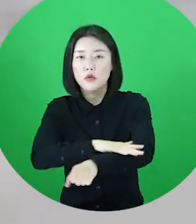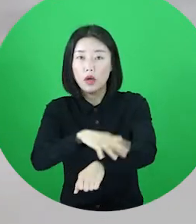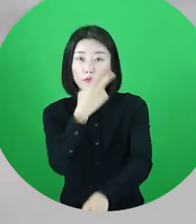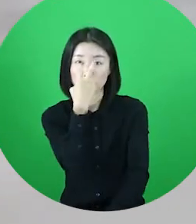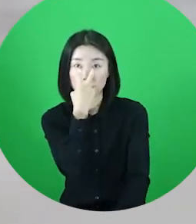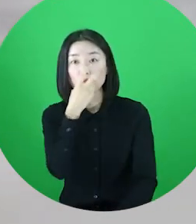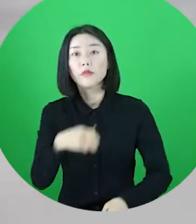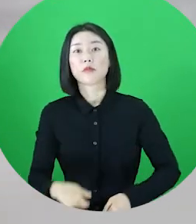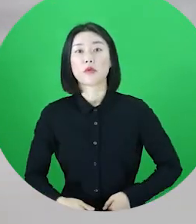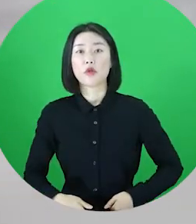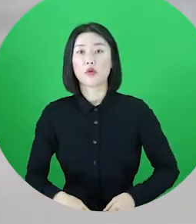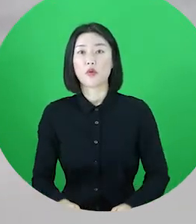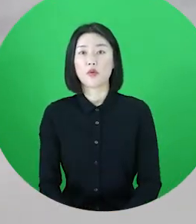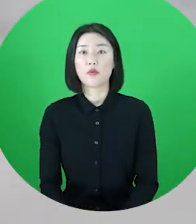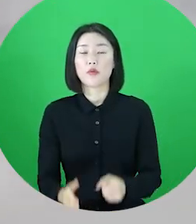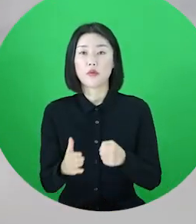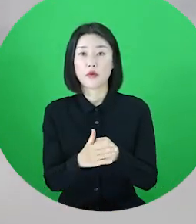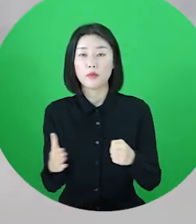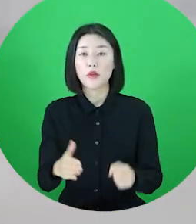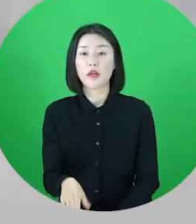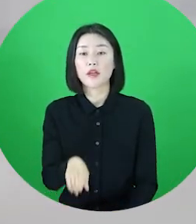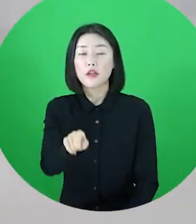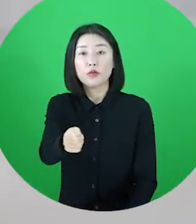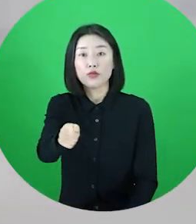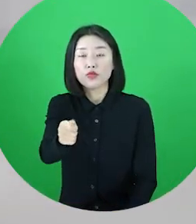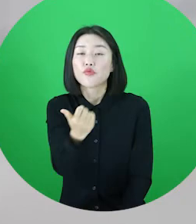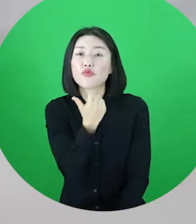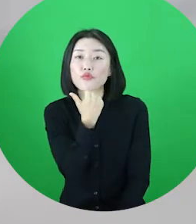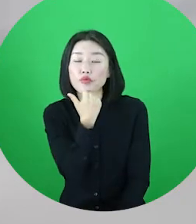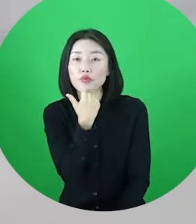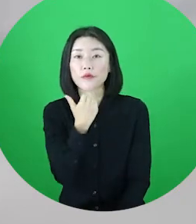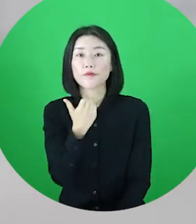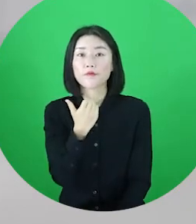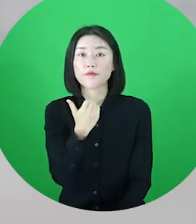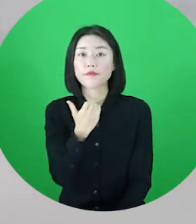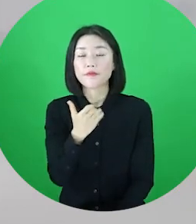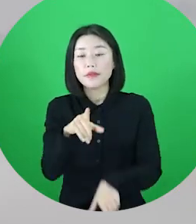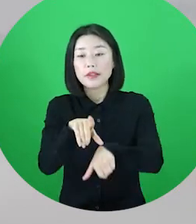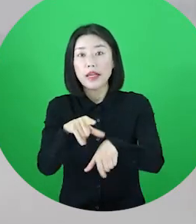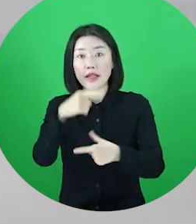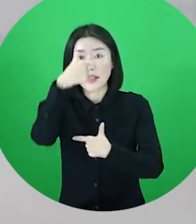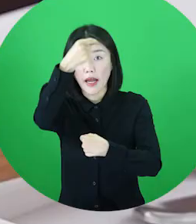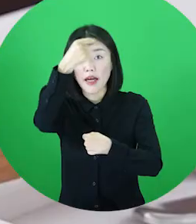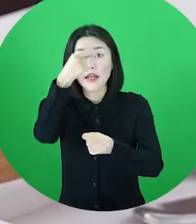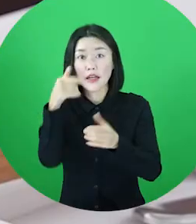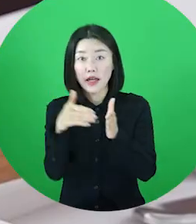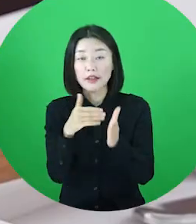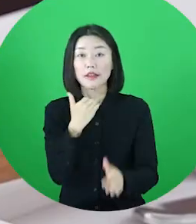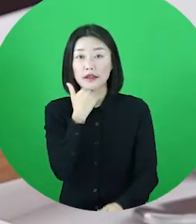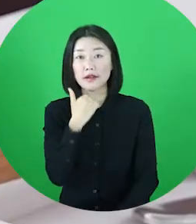좋습니다. 가스레인지 근처에서 타이머가 울릴 때까지 기다리겠습니다.